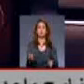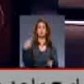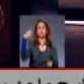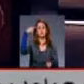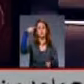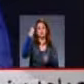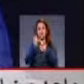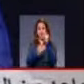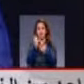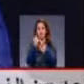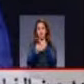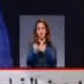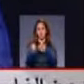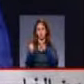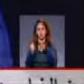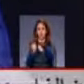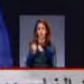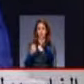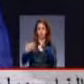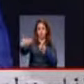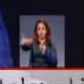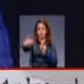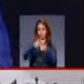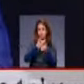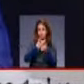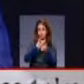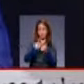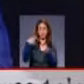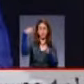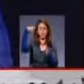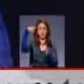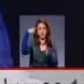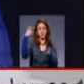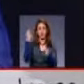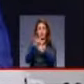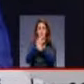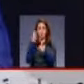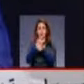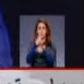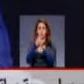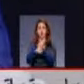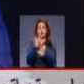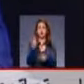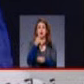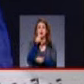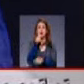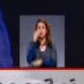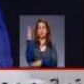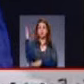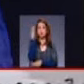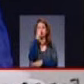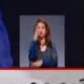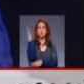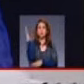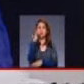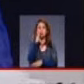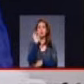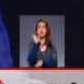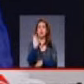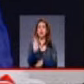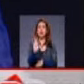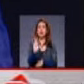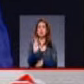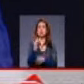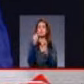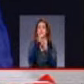محتاج النهاردة لشرطة متخصصة للانضباط، بس على يعني على الله ما يكونش برضو الغربال الجديد